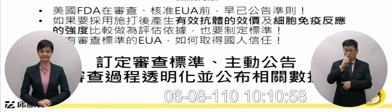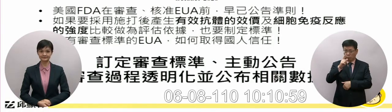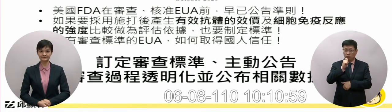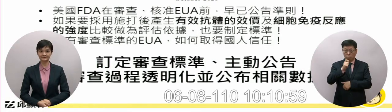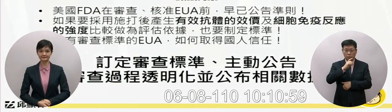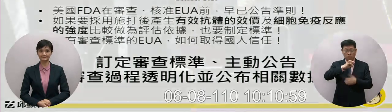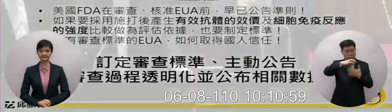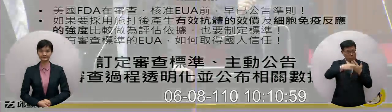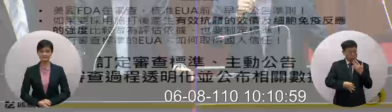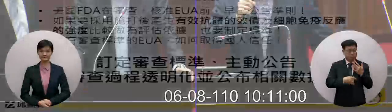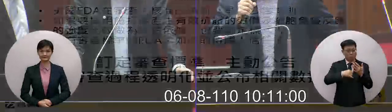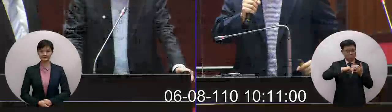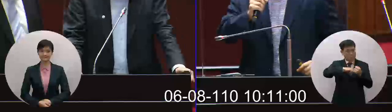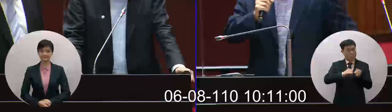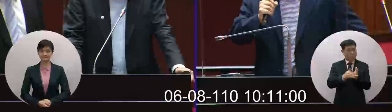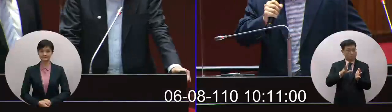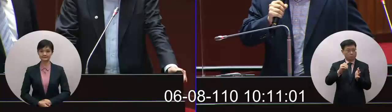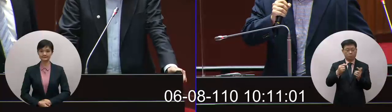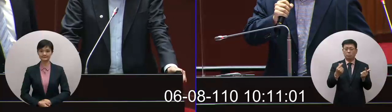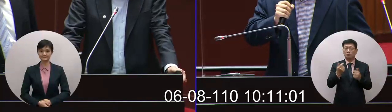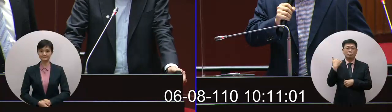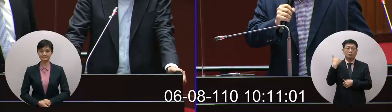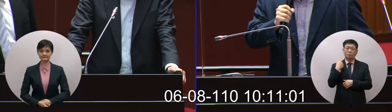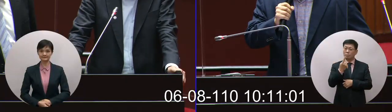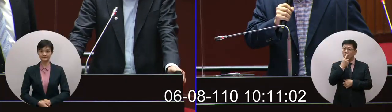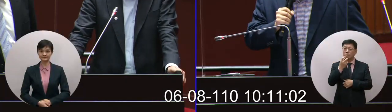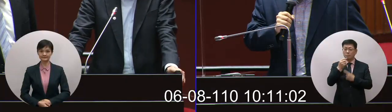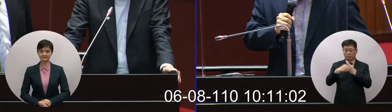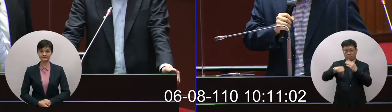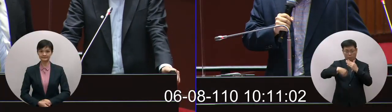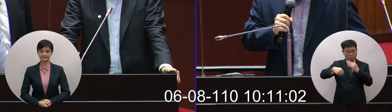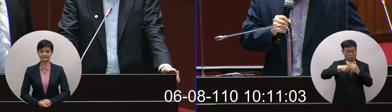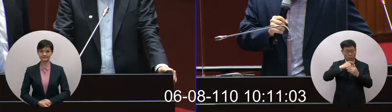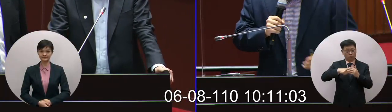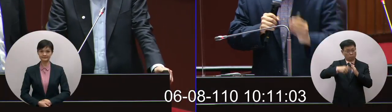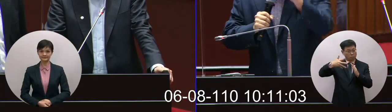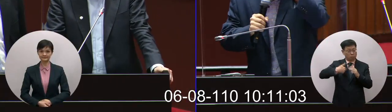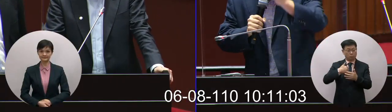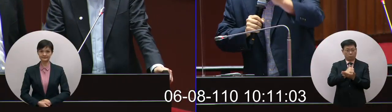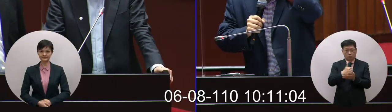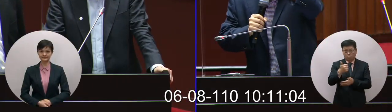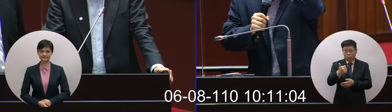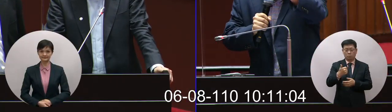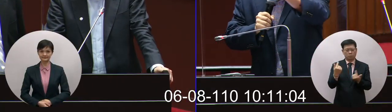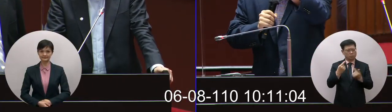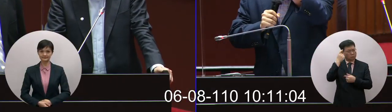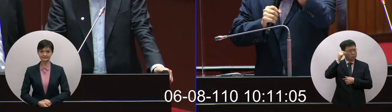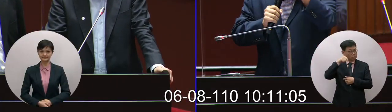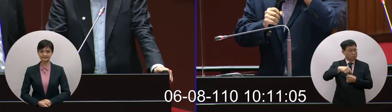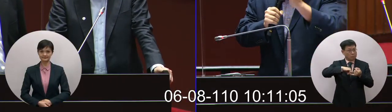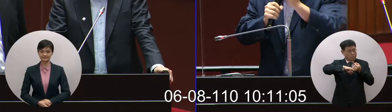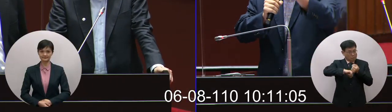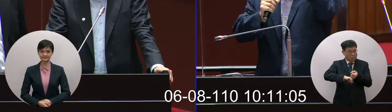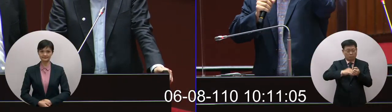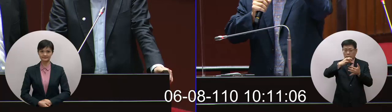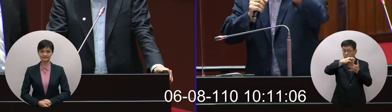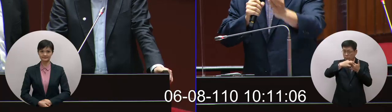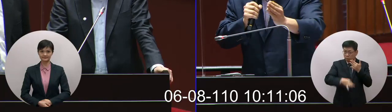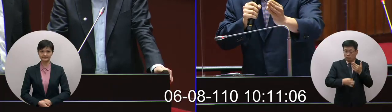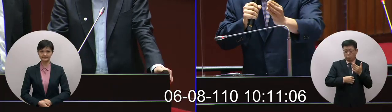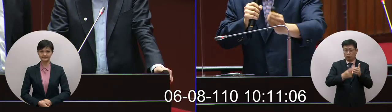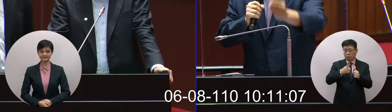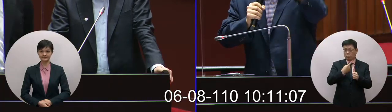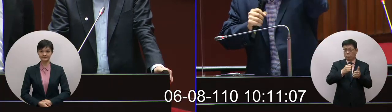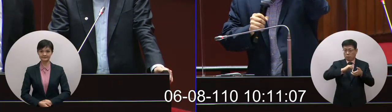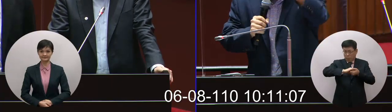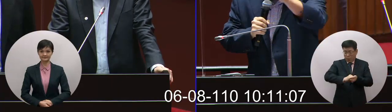办法，哦、因为像前中研院长翁启慧，他就认为说，你这个订定审查标准要出